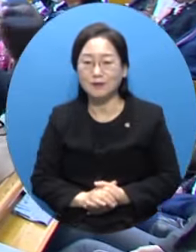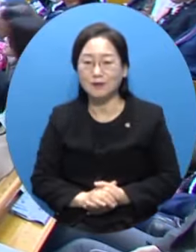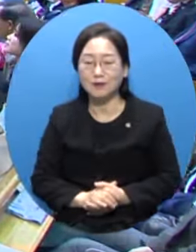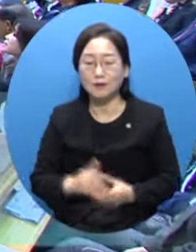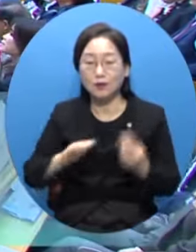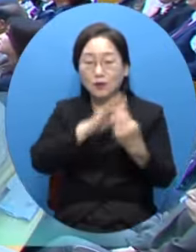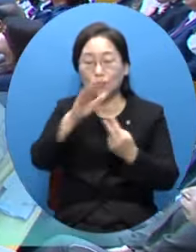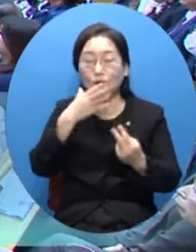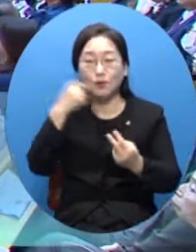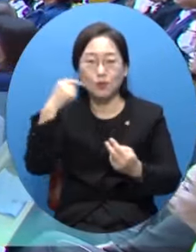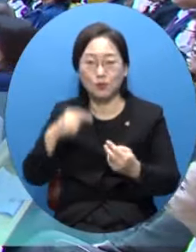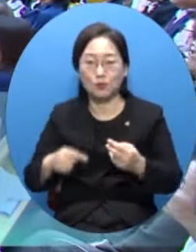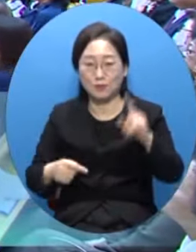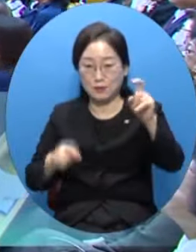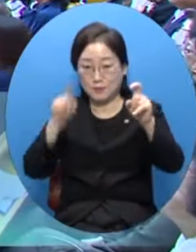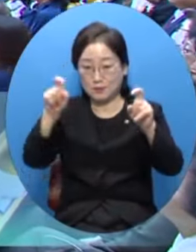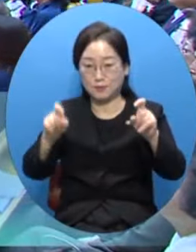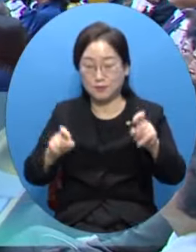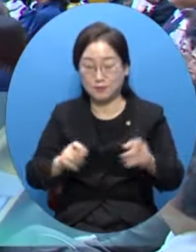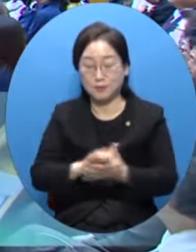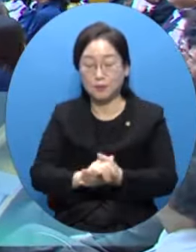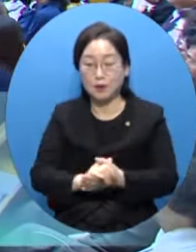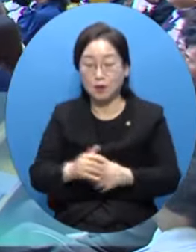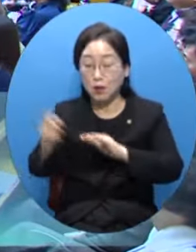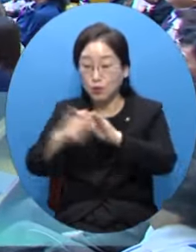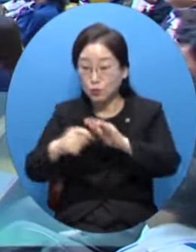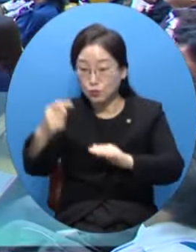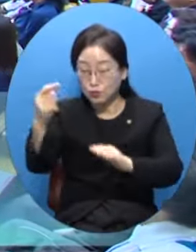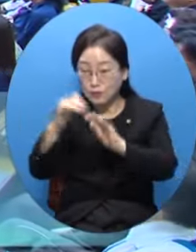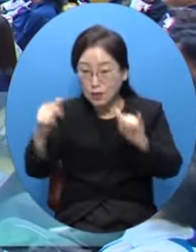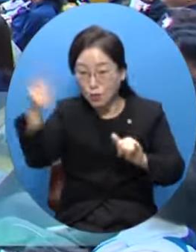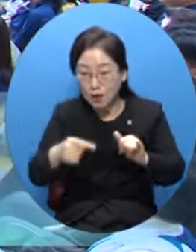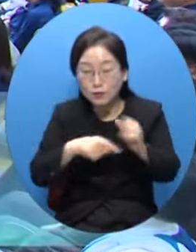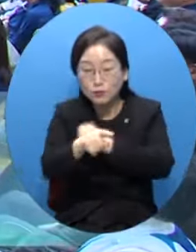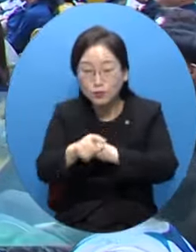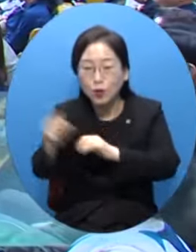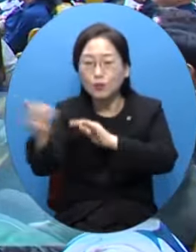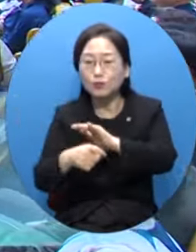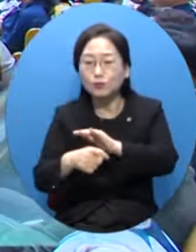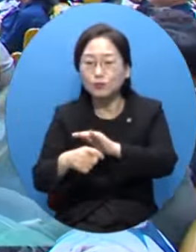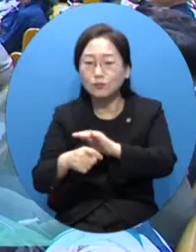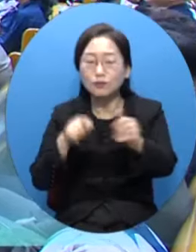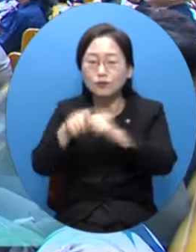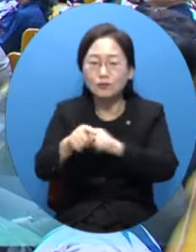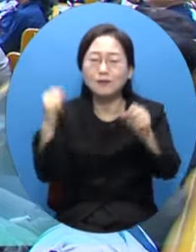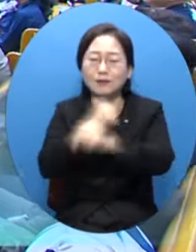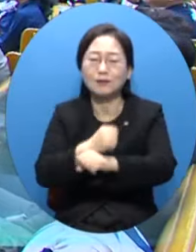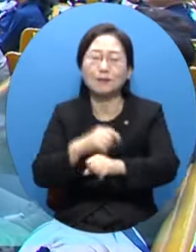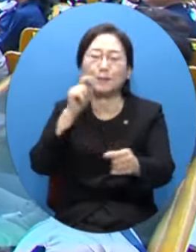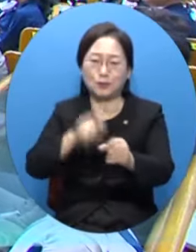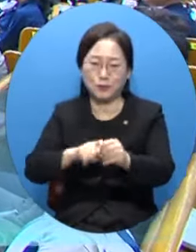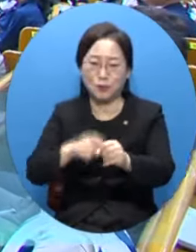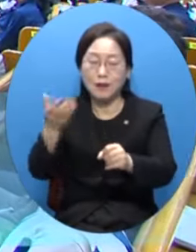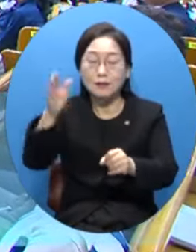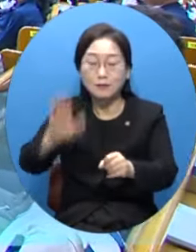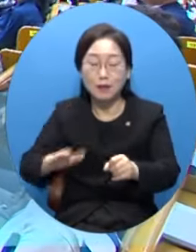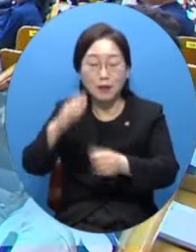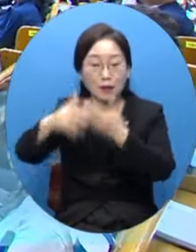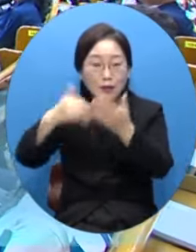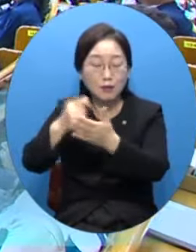요한복음 10장 10절 주님 말씀하셨습니다. 도둑이 오는 것은 도둑질하고 죽이고 멸망시키려는 것뿐이요 내가 온 것은